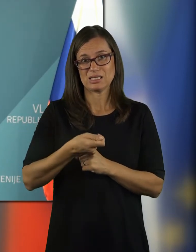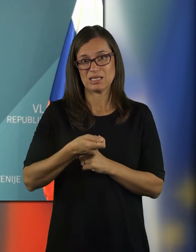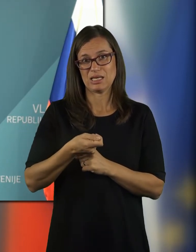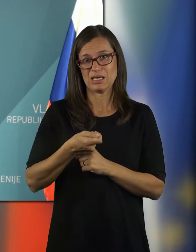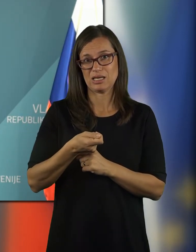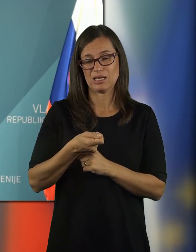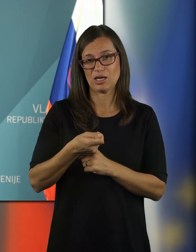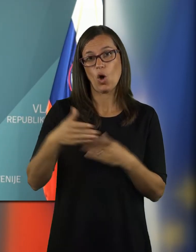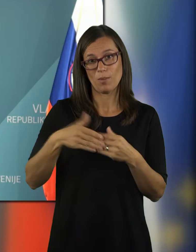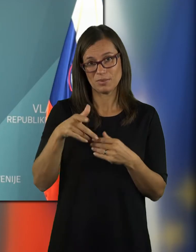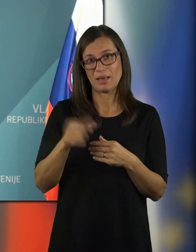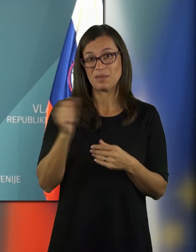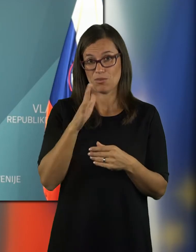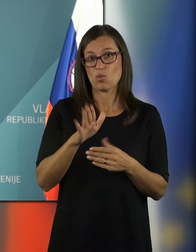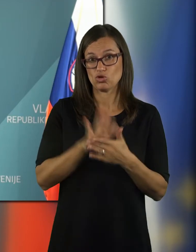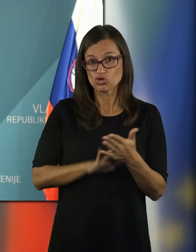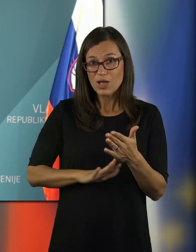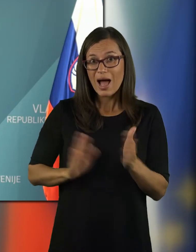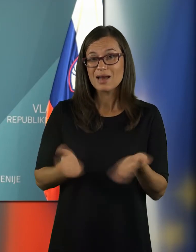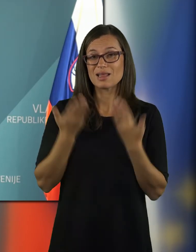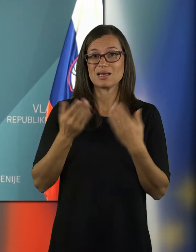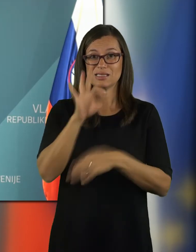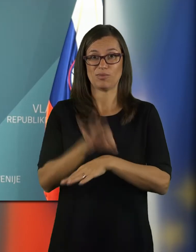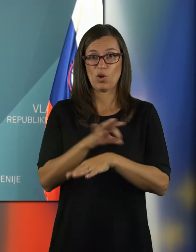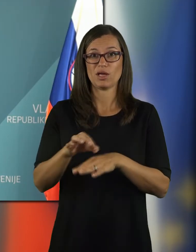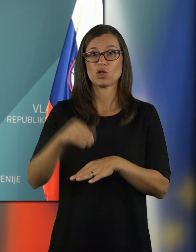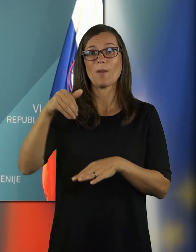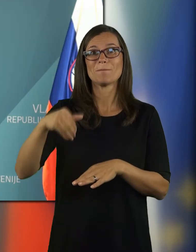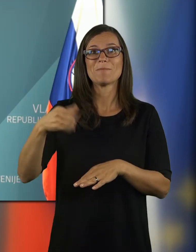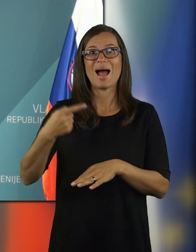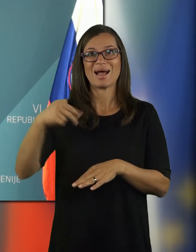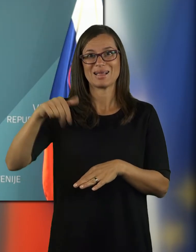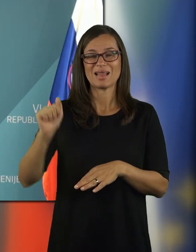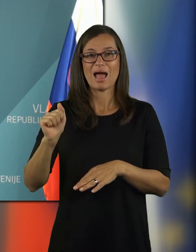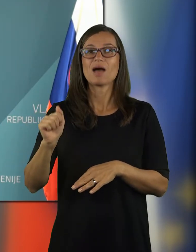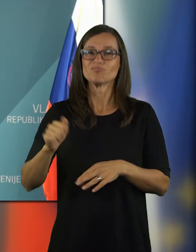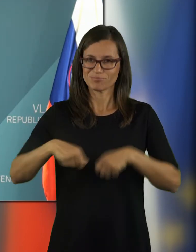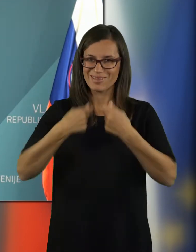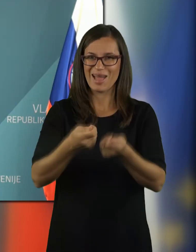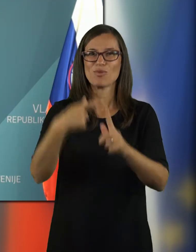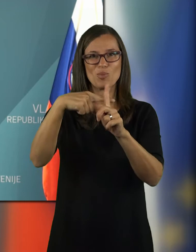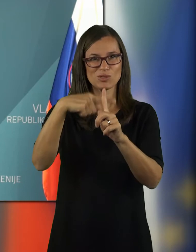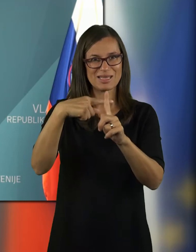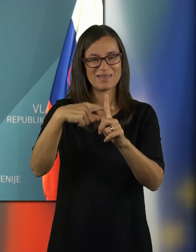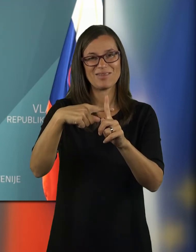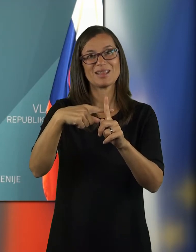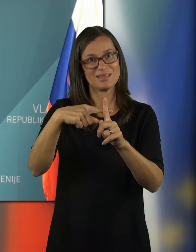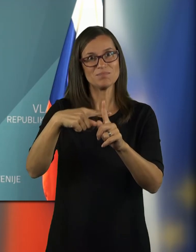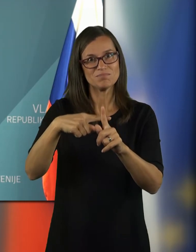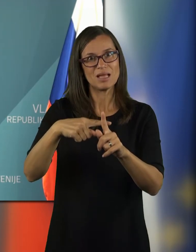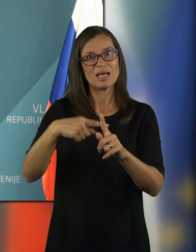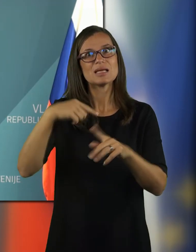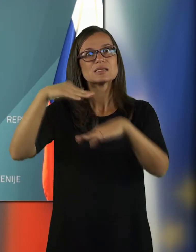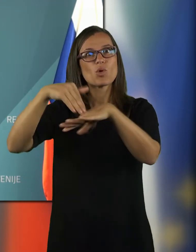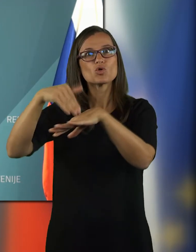investicij, ob tem, da bomo štartali s projektom Magna, pošiljamo res en pozitiven signal